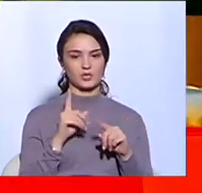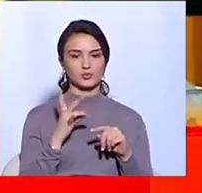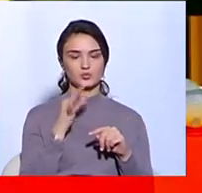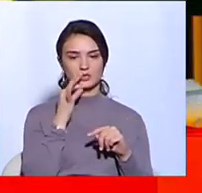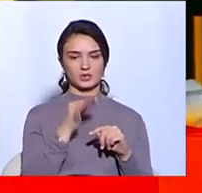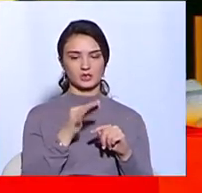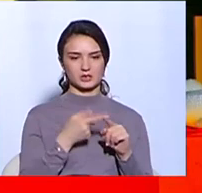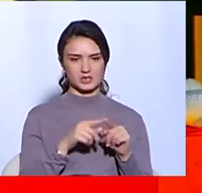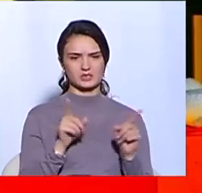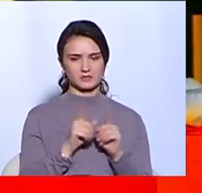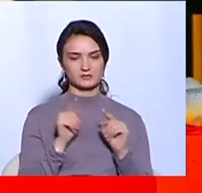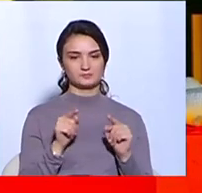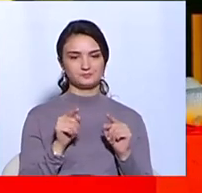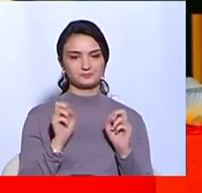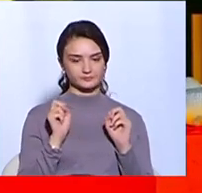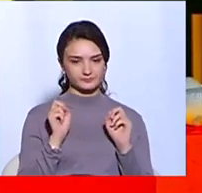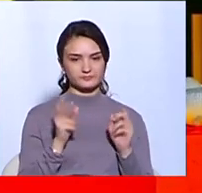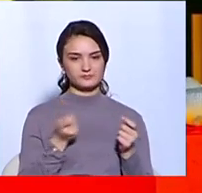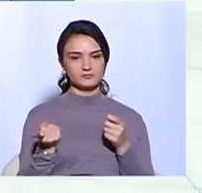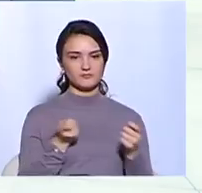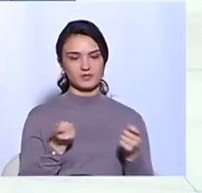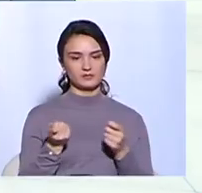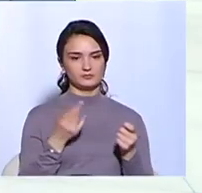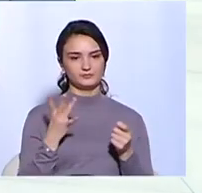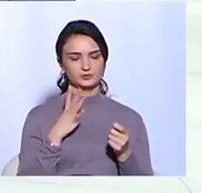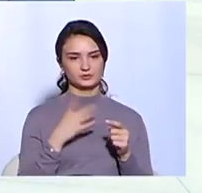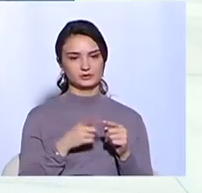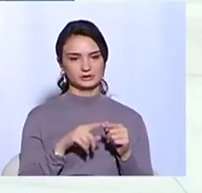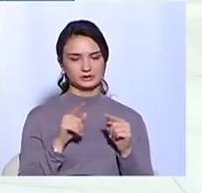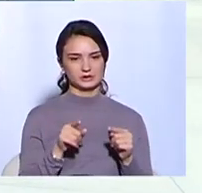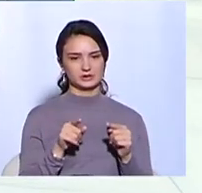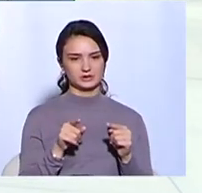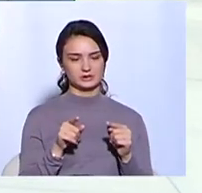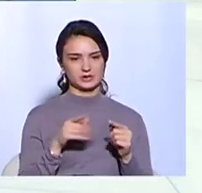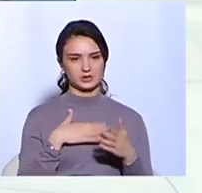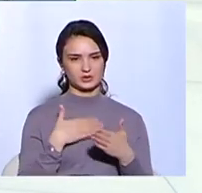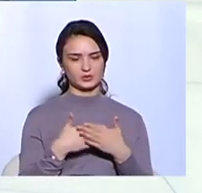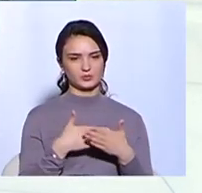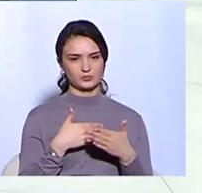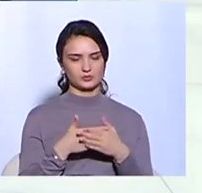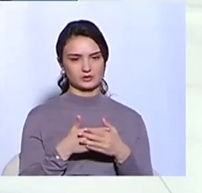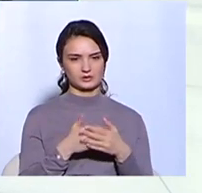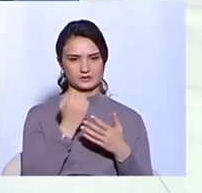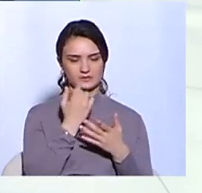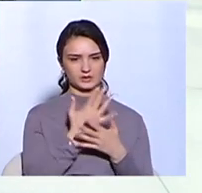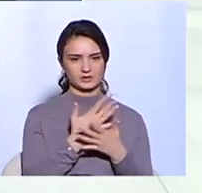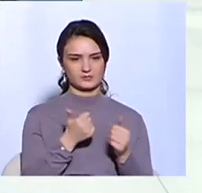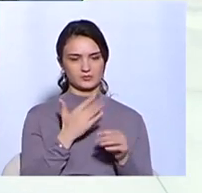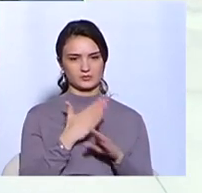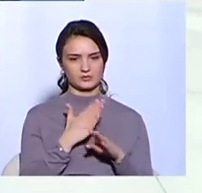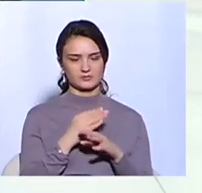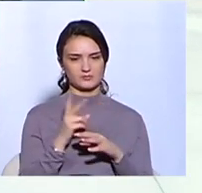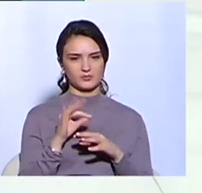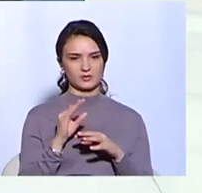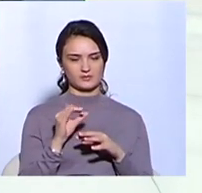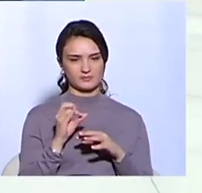გითხრათ, ასევე საფრთხილოდ განიხილება ისეთი ბიოლოგიურად აქტიური ნივთიერებები, როგორიც არის